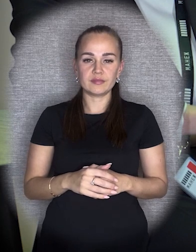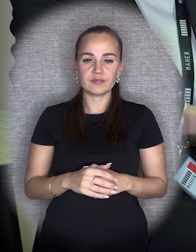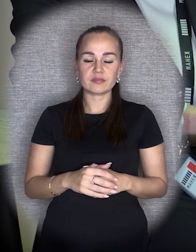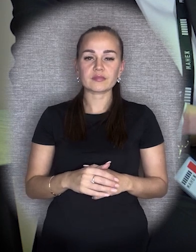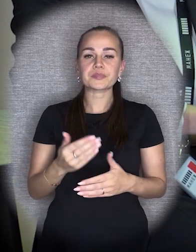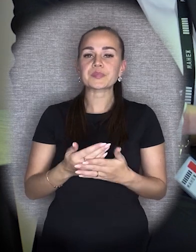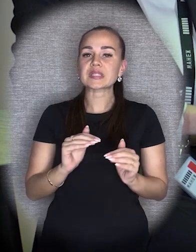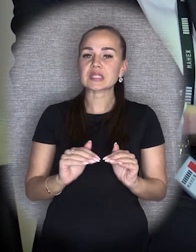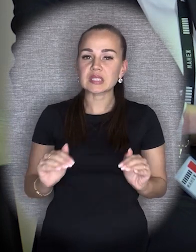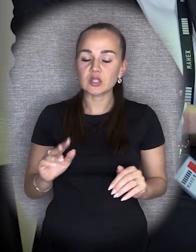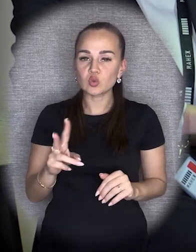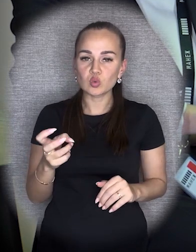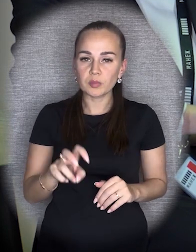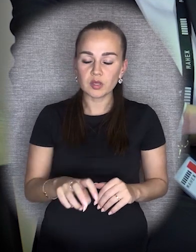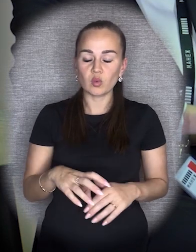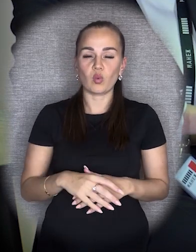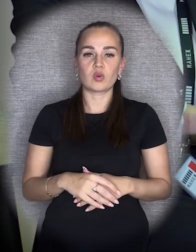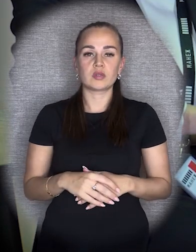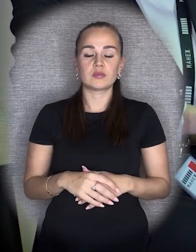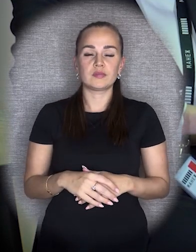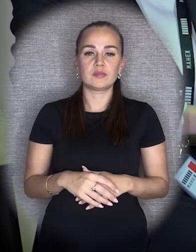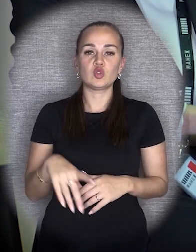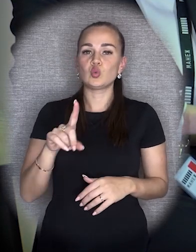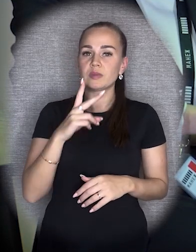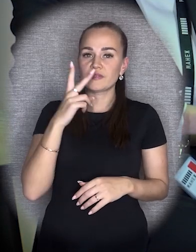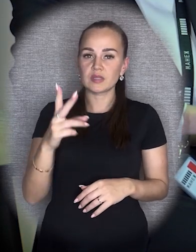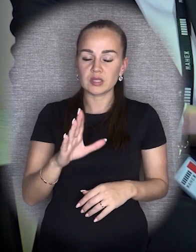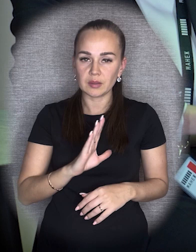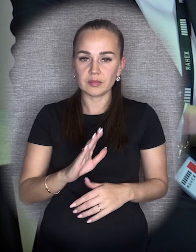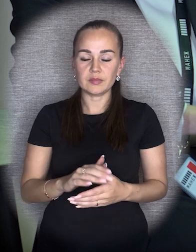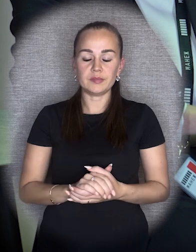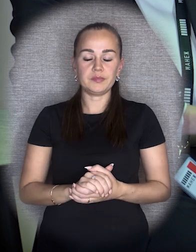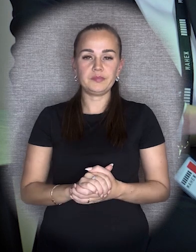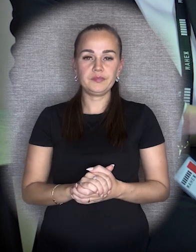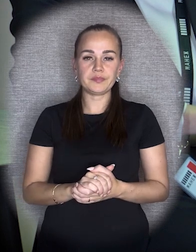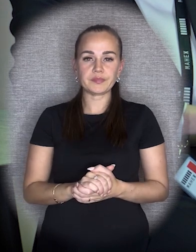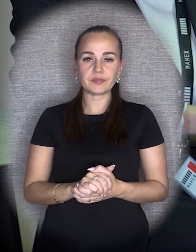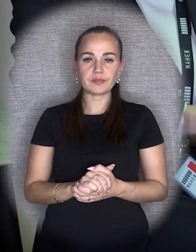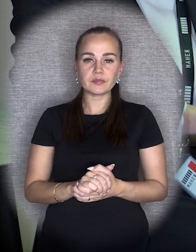допустим, придут на нашу выставку, если у нас там 0+ или там 5+, например.